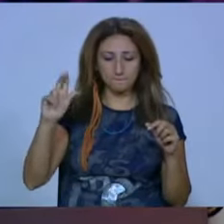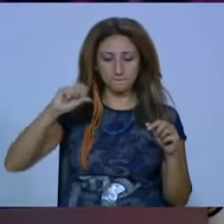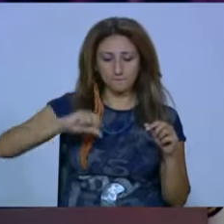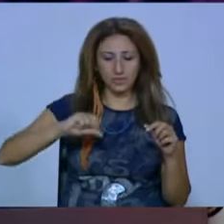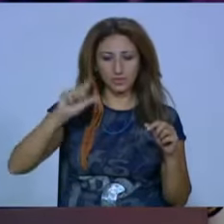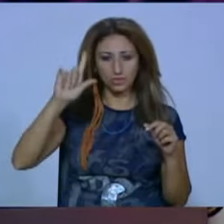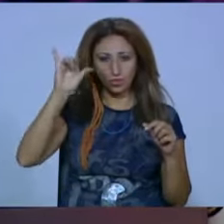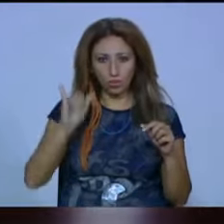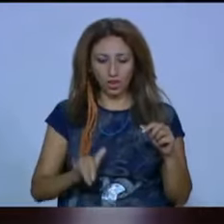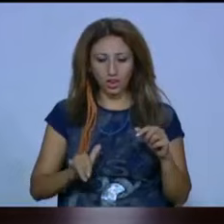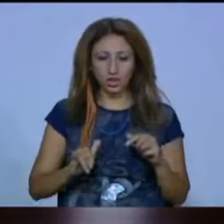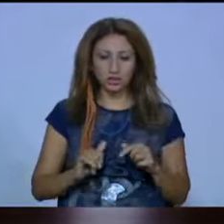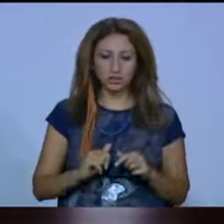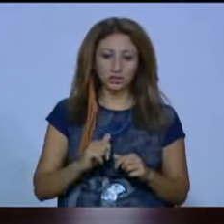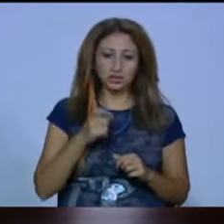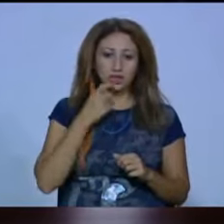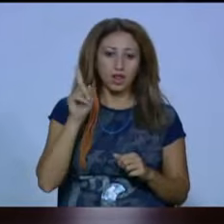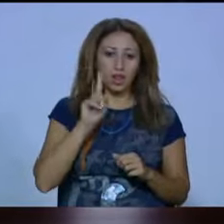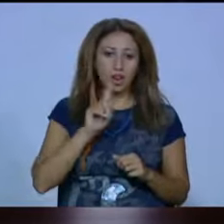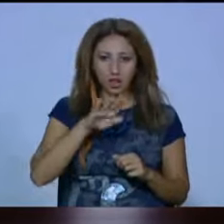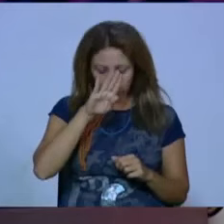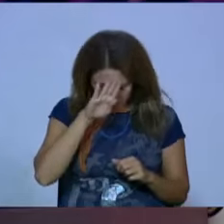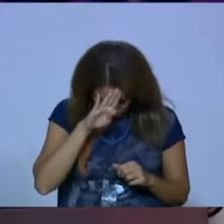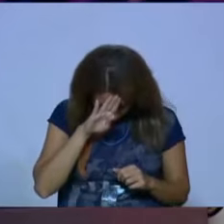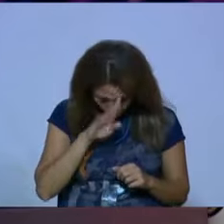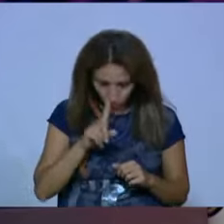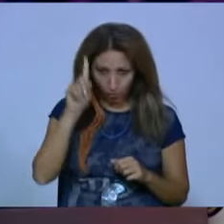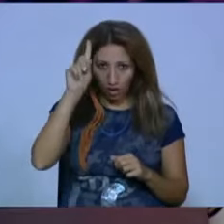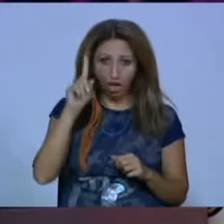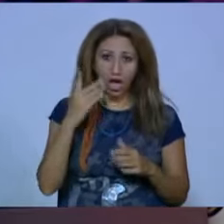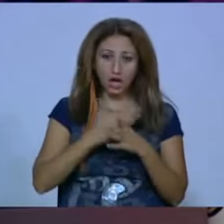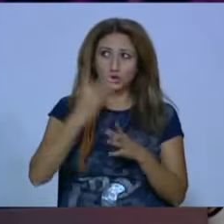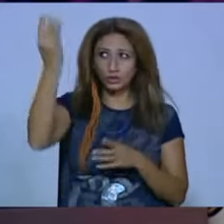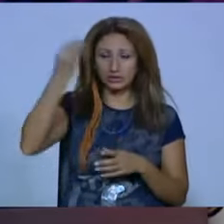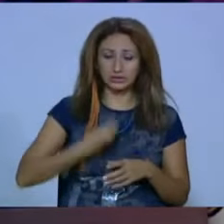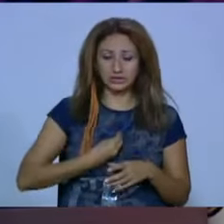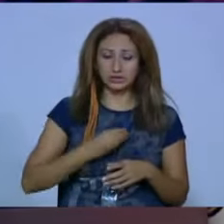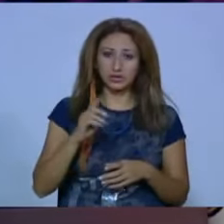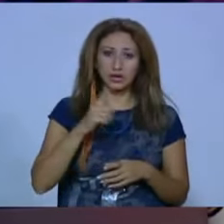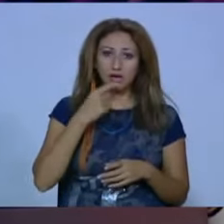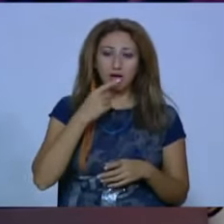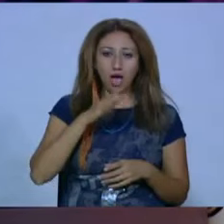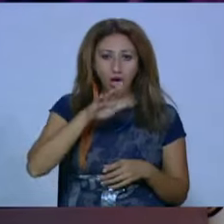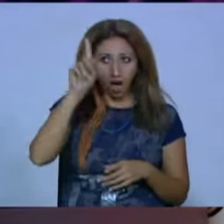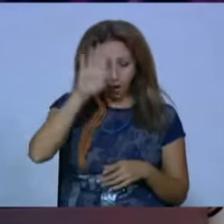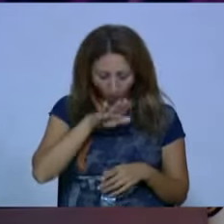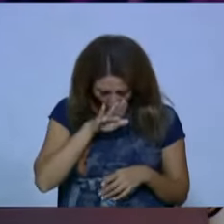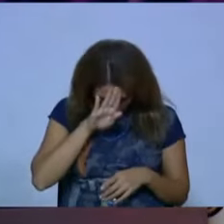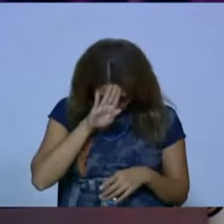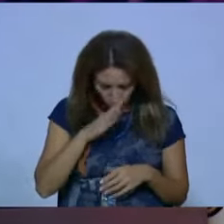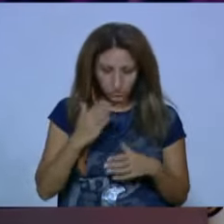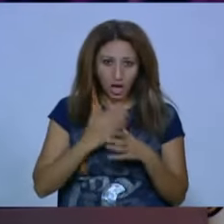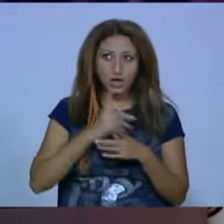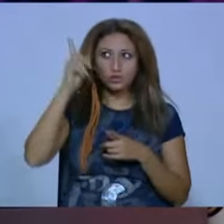الشعراوي. الاولى: لا تعبدوا الله ليعطيه، بل اعبدوه ليرضى، فاذا